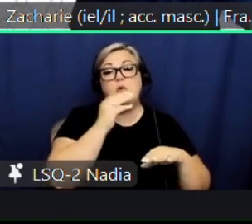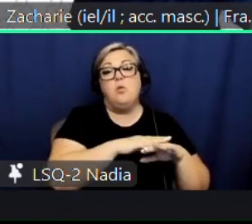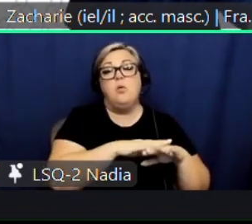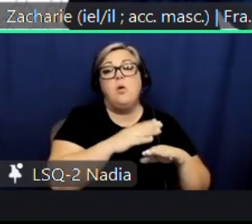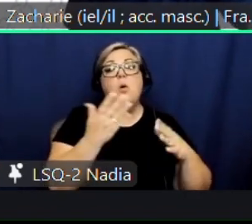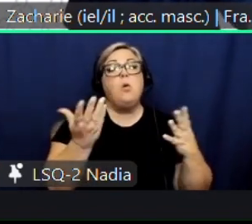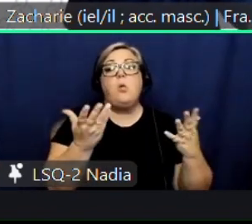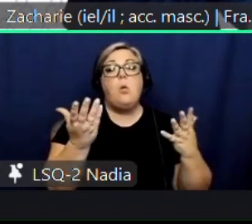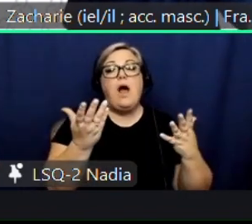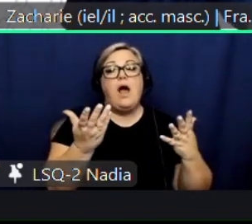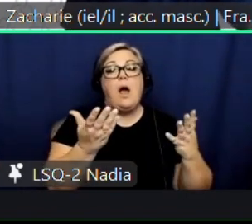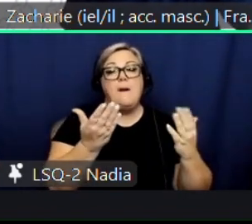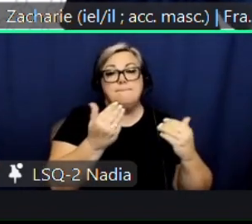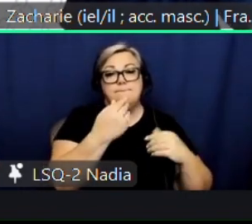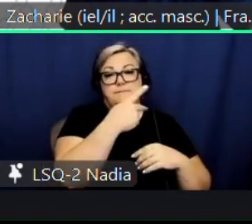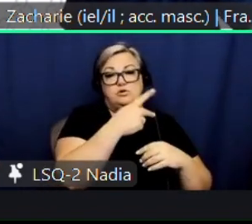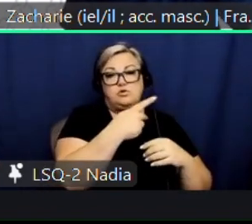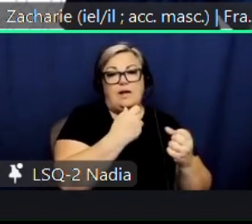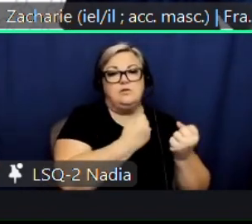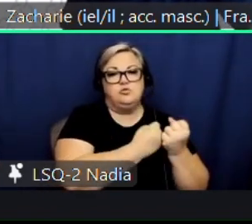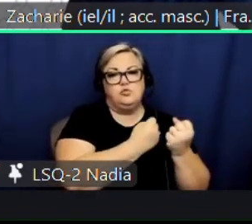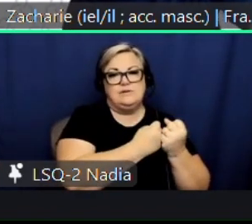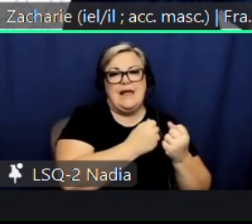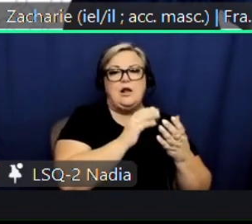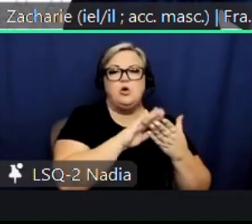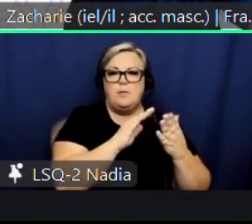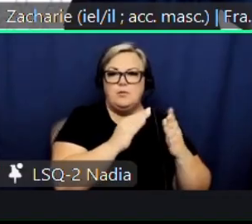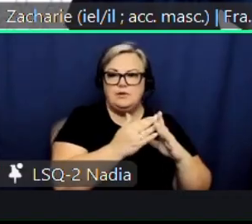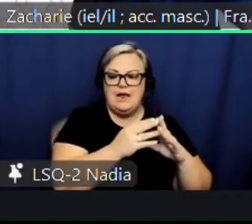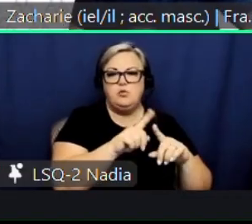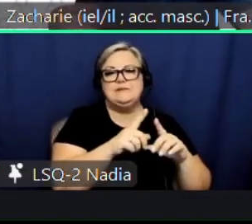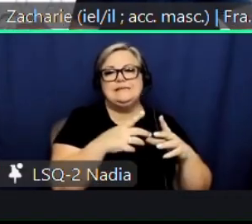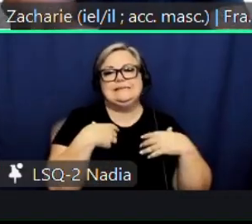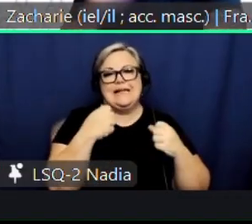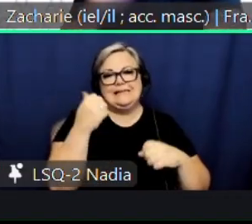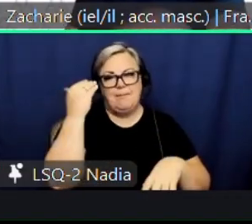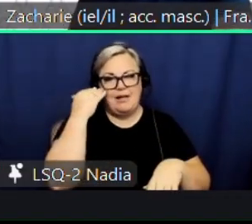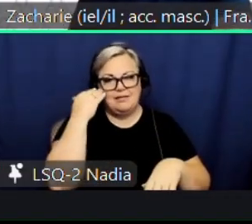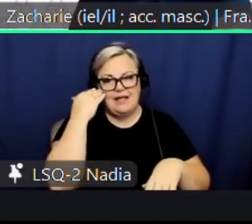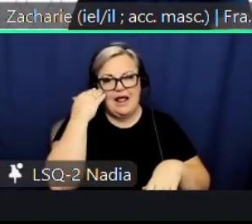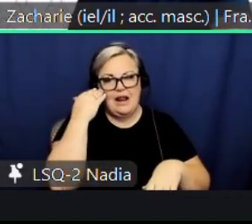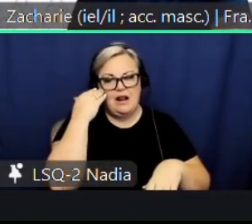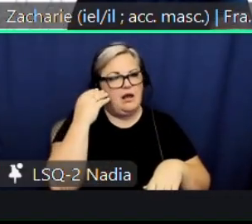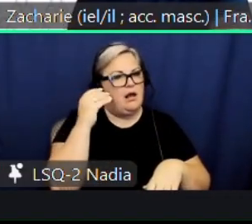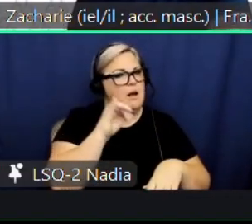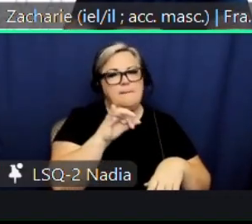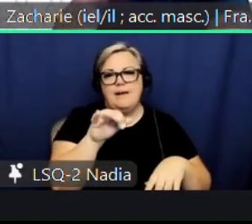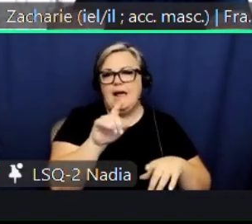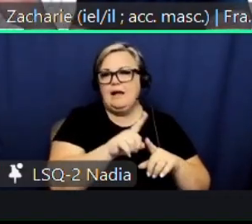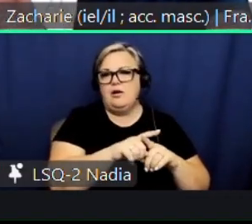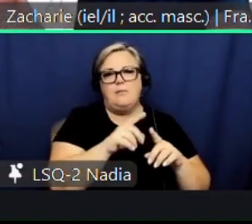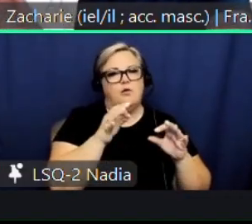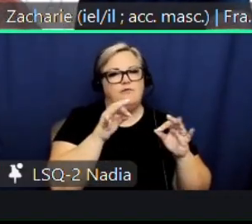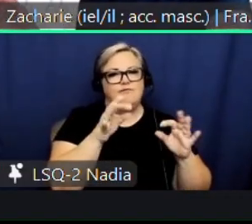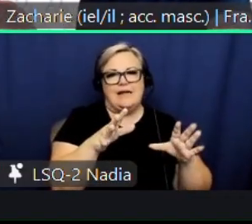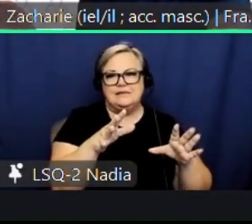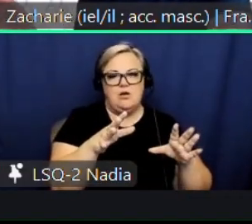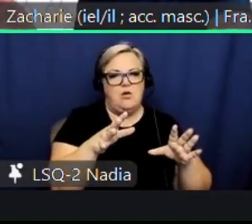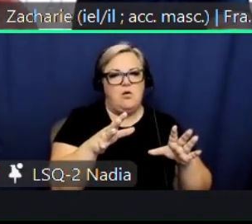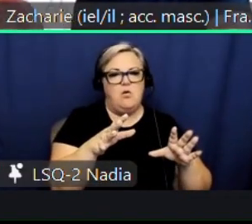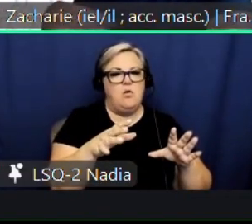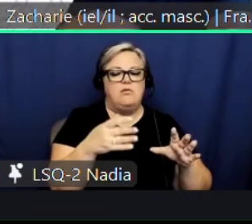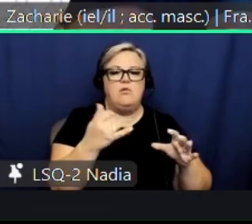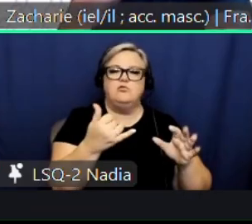considérer les besoins en soutien communautaire et en soins de santé mentale. Comme avec les autres approches, nous ne présentons aucun